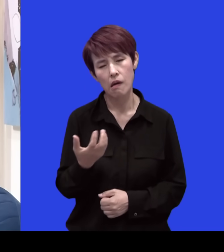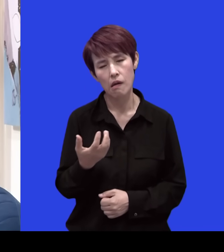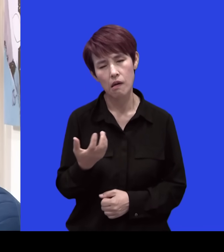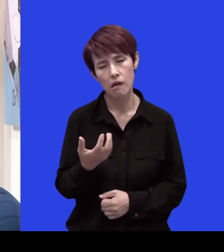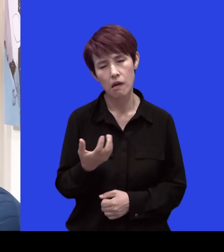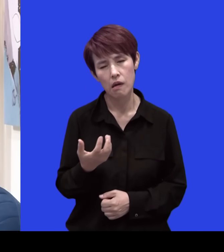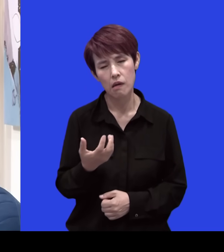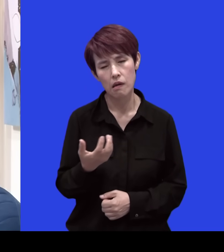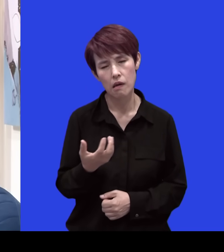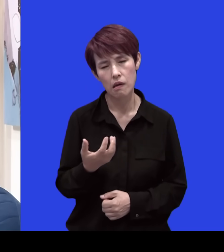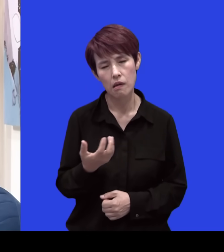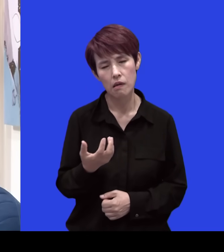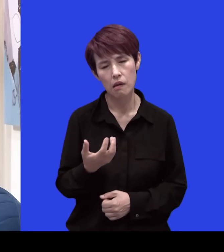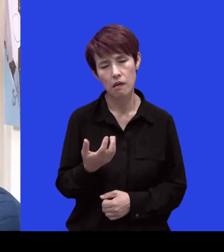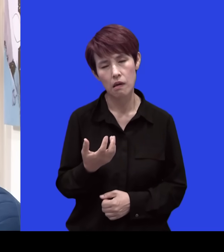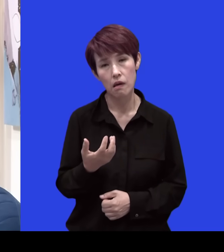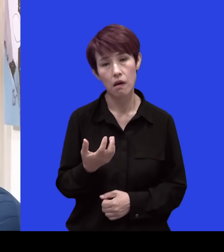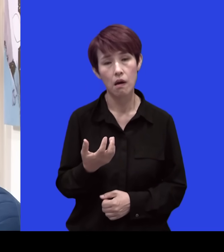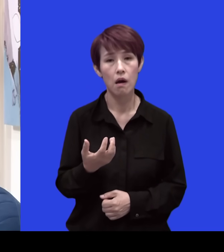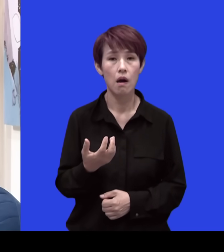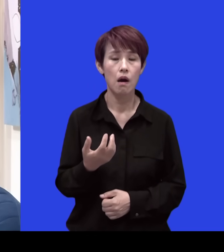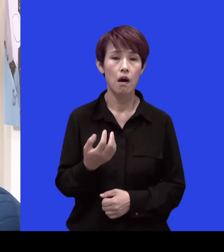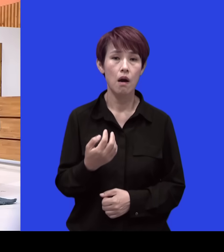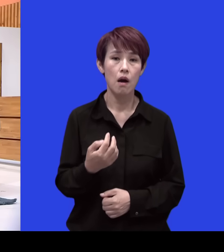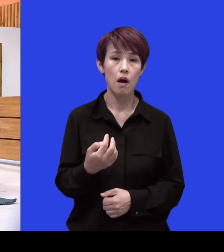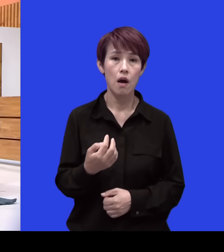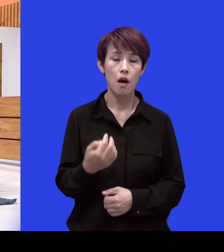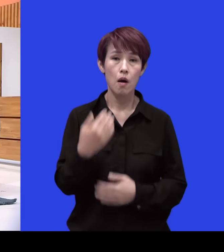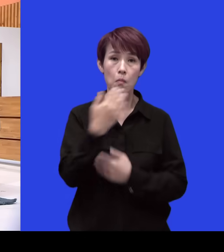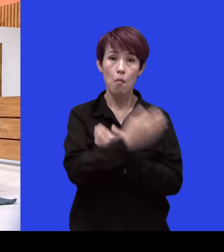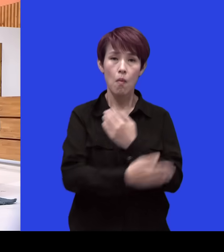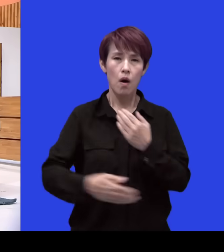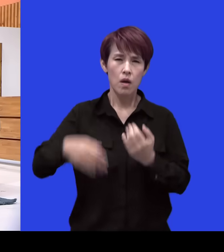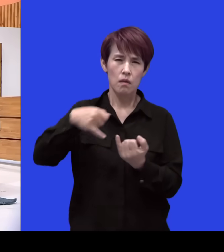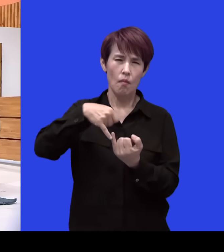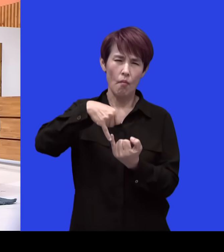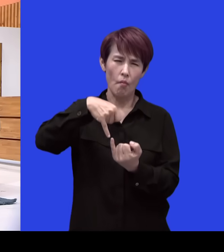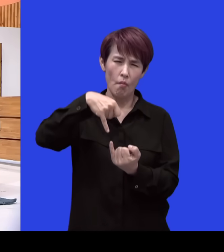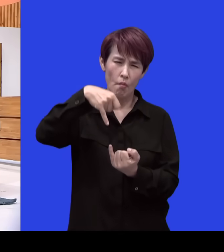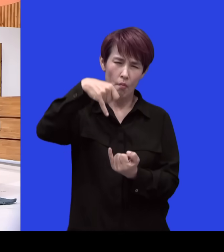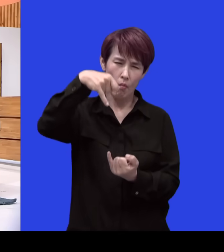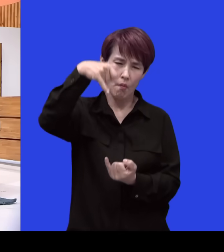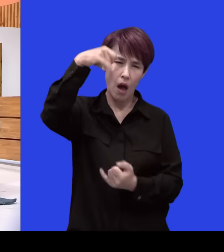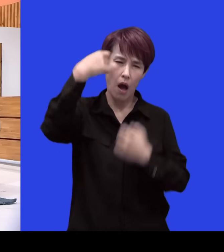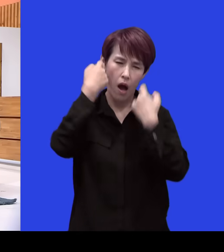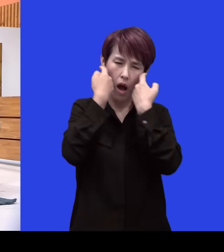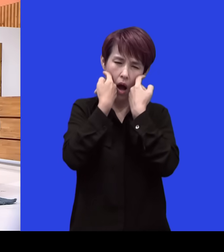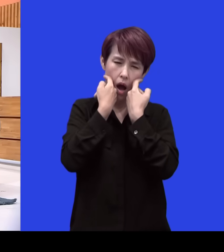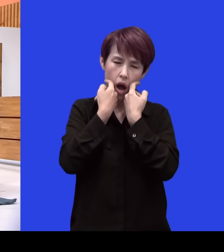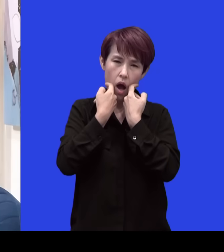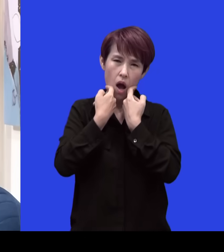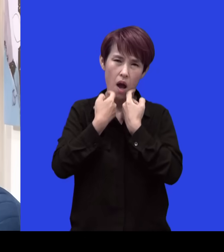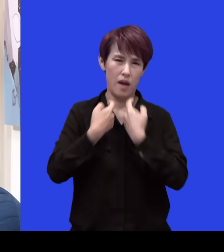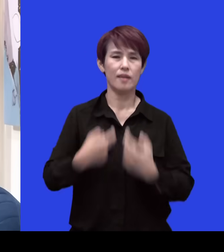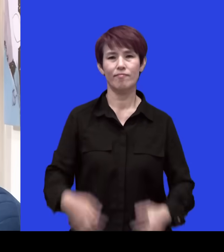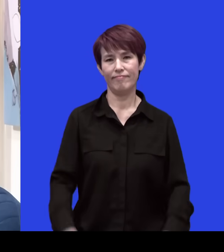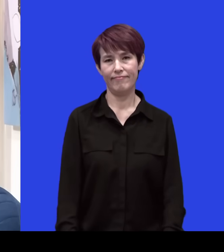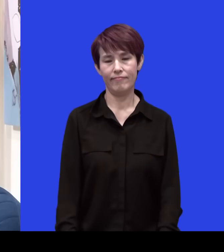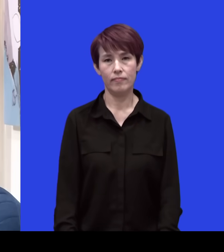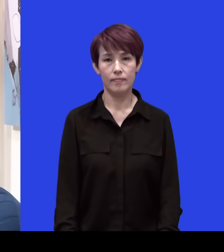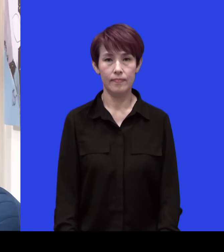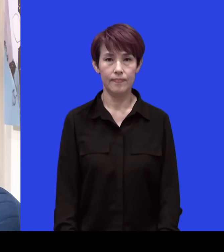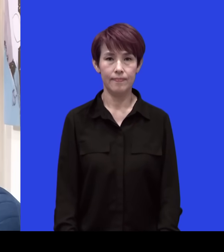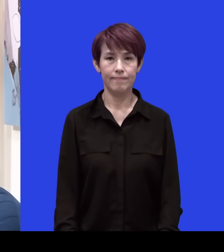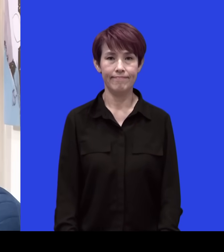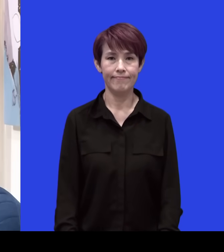나중에는 그 별명이 젓가락짝이라고 그랬어요. 너무 말라가지고요. 예. 어휴. 그 정도까지. 아이고.